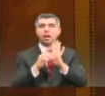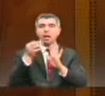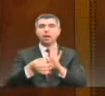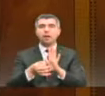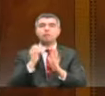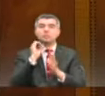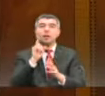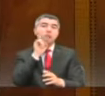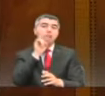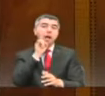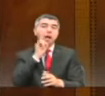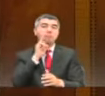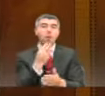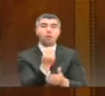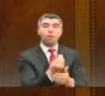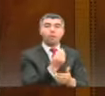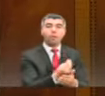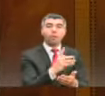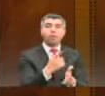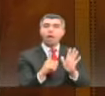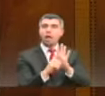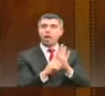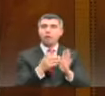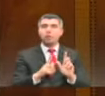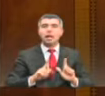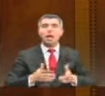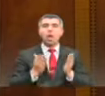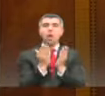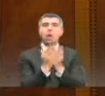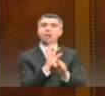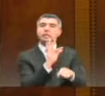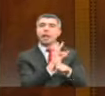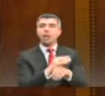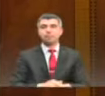تمدرس الفتيات في العالم القروي. تعزيز نظام الدعم،